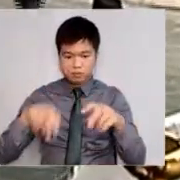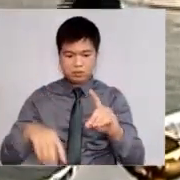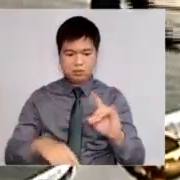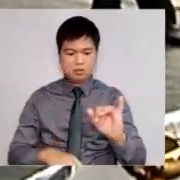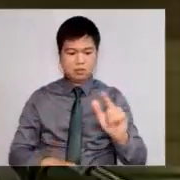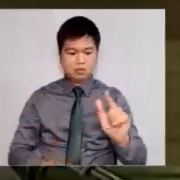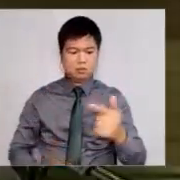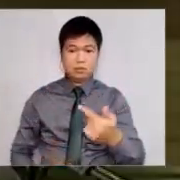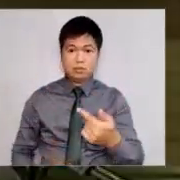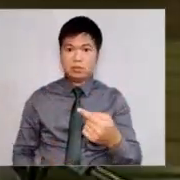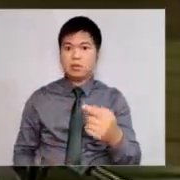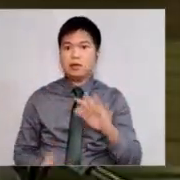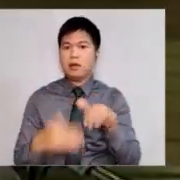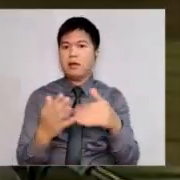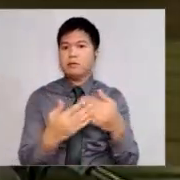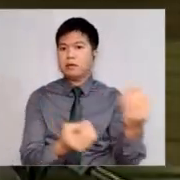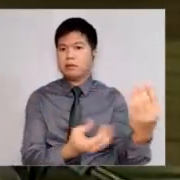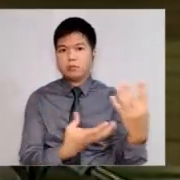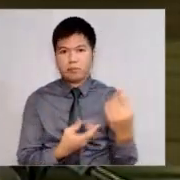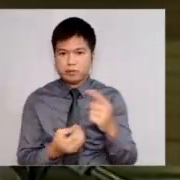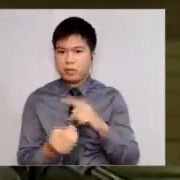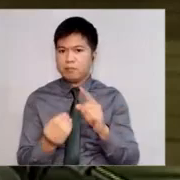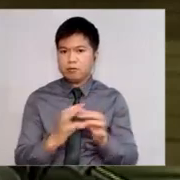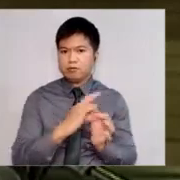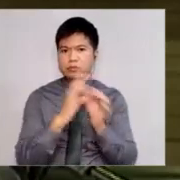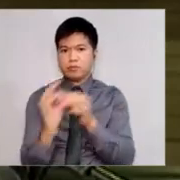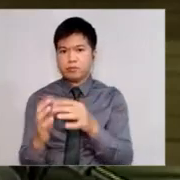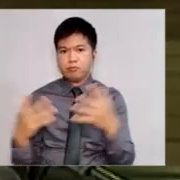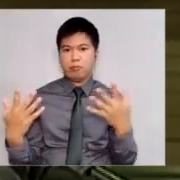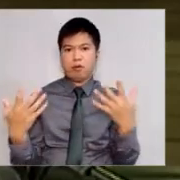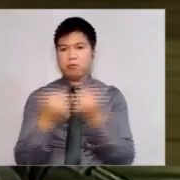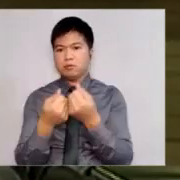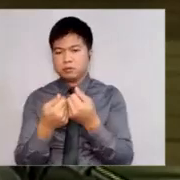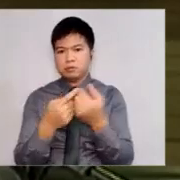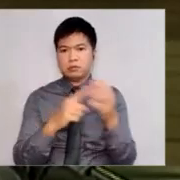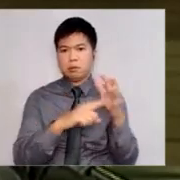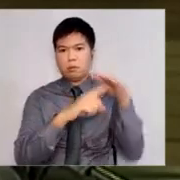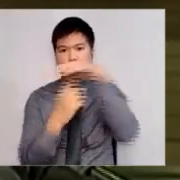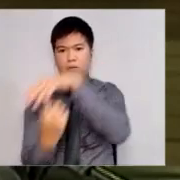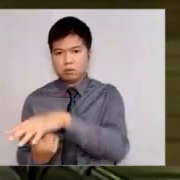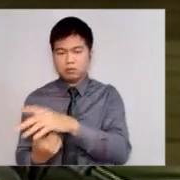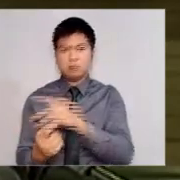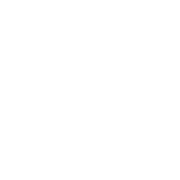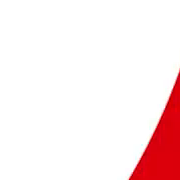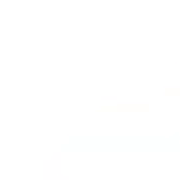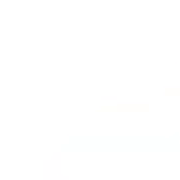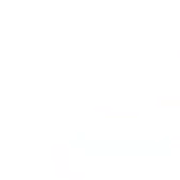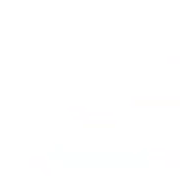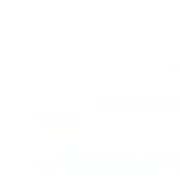impormasyong may kinalaman sa helicopter crash, kabilang ang pagpapasundo ni Carlos.